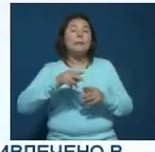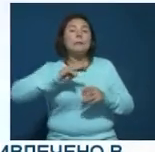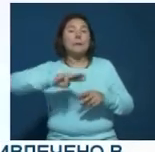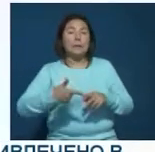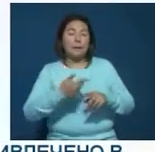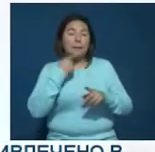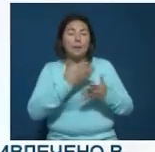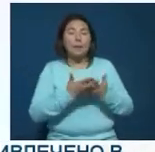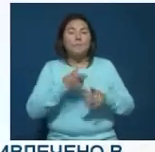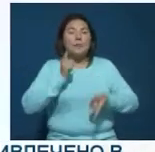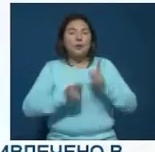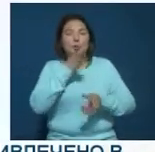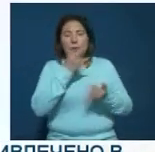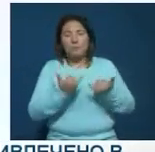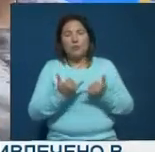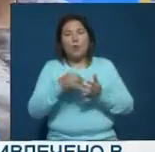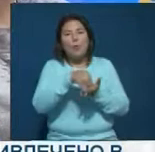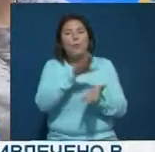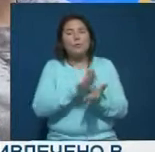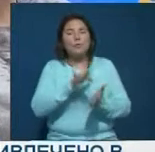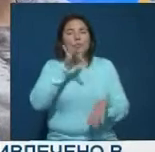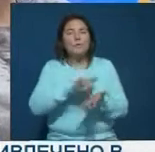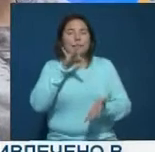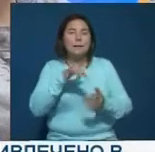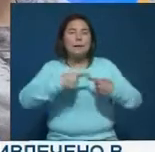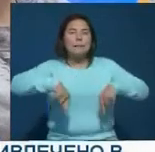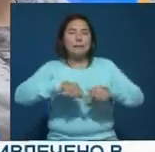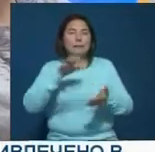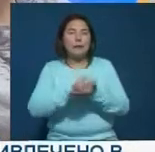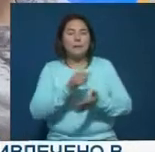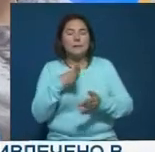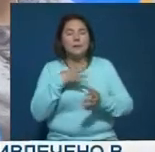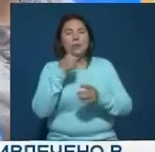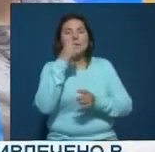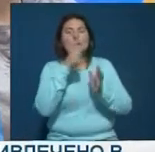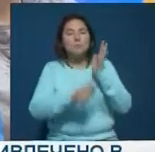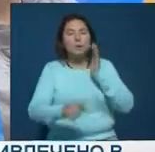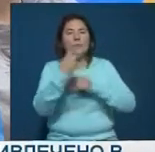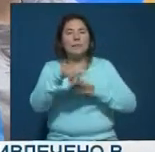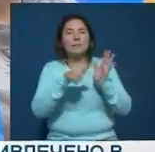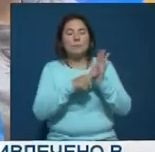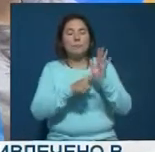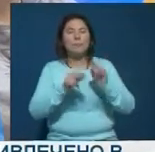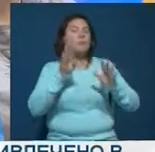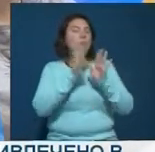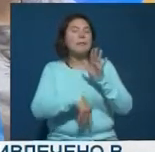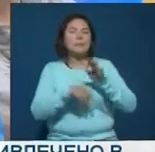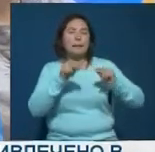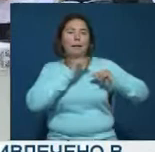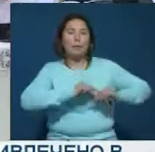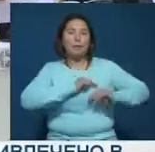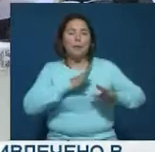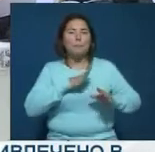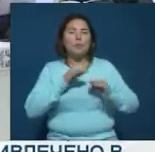словам спикера, в настоящее время на учете в центре занятости состоят 727 безработных, когда с начала года нетрудоустроенными